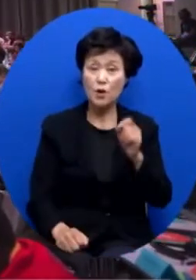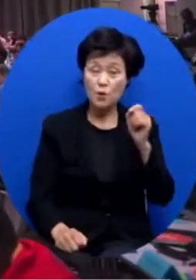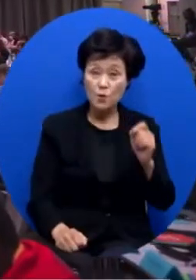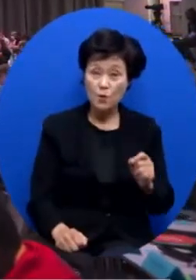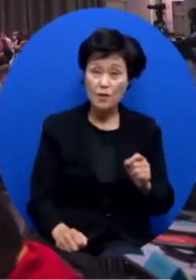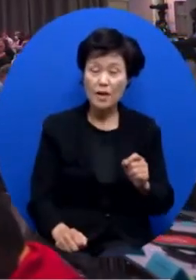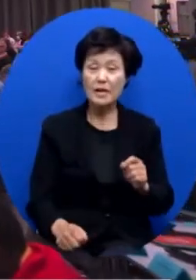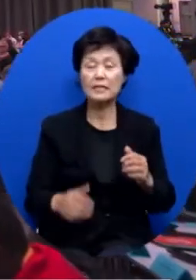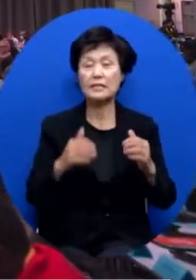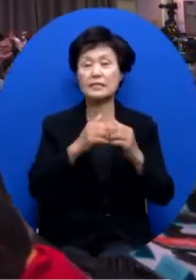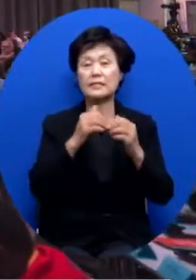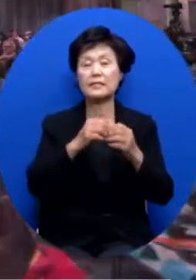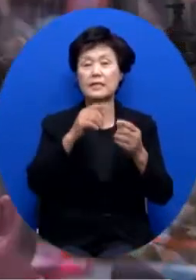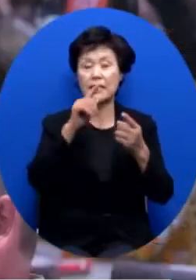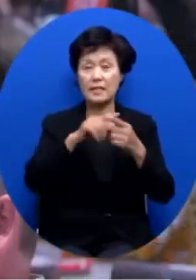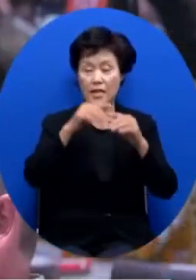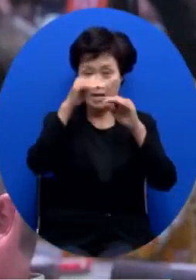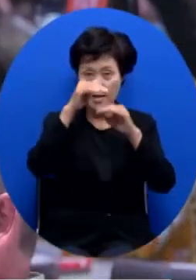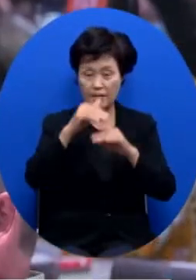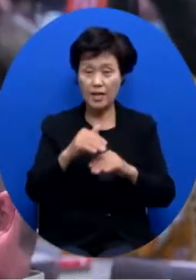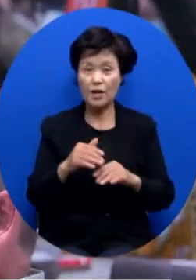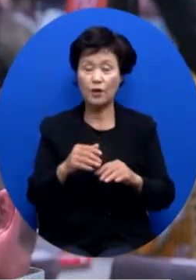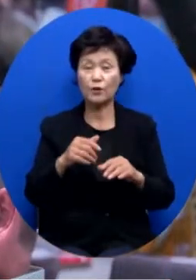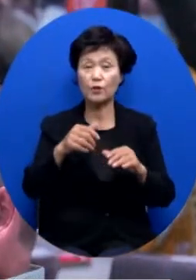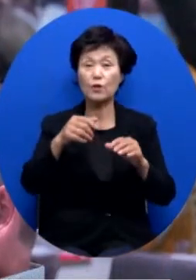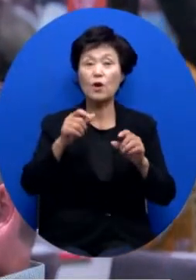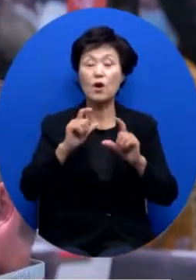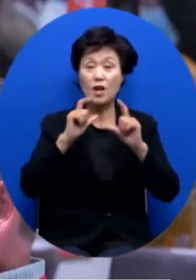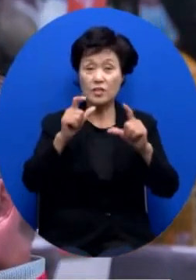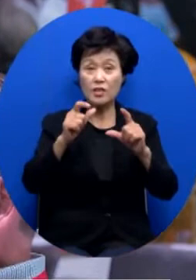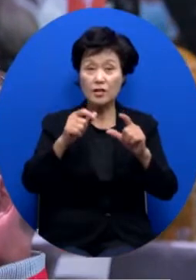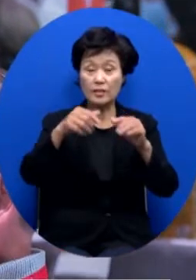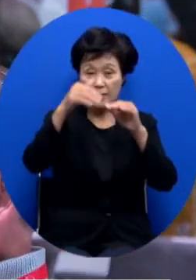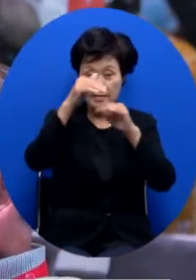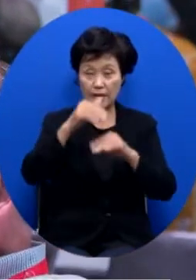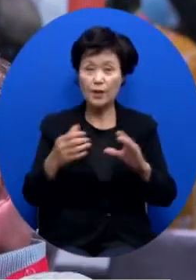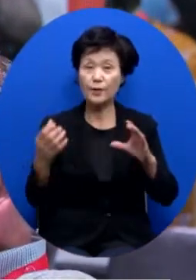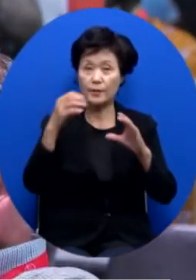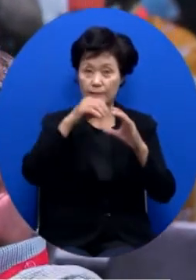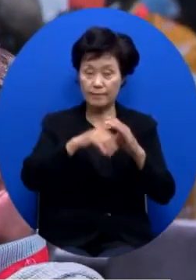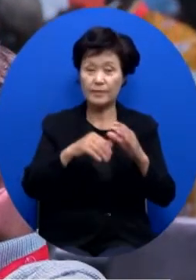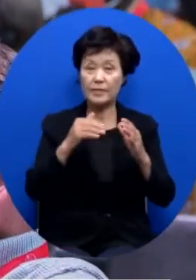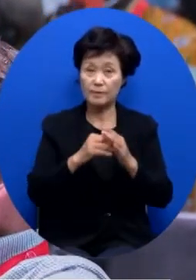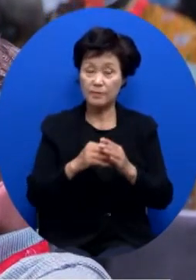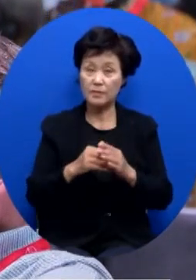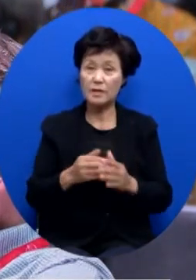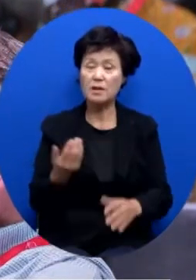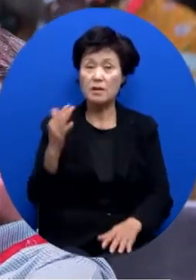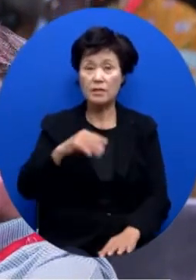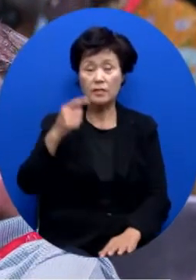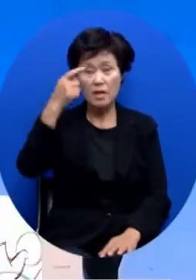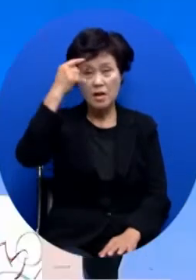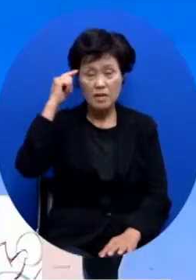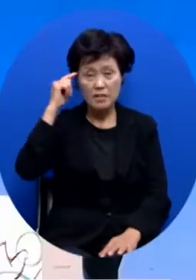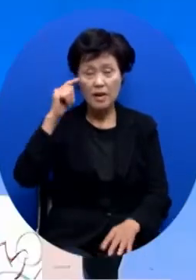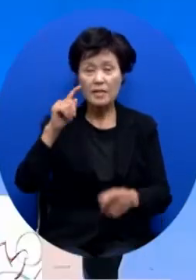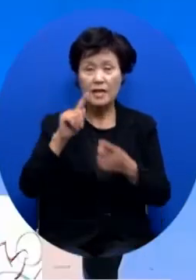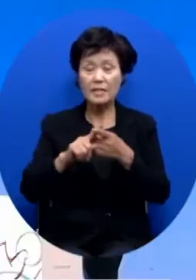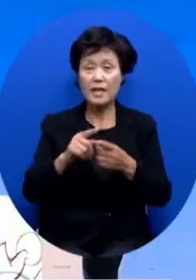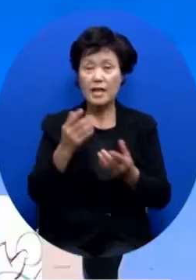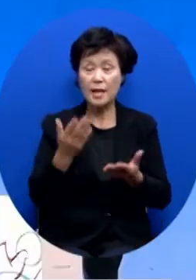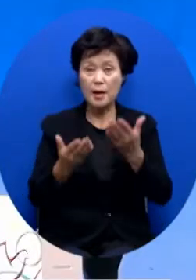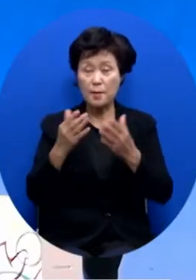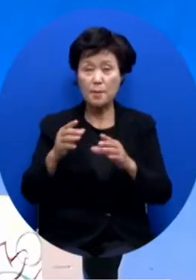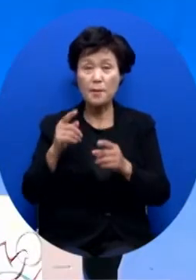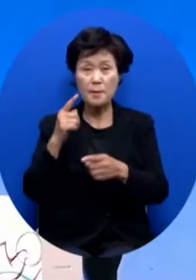대한 우려의 내용도 선언문에 담겼습니다 하지만 러시아에 대한 직접적인 비판을 포함하지 못한 것은 일각의 비판을 받을 수도 있는